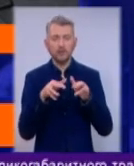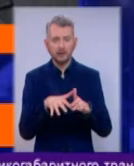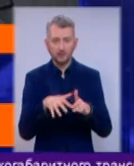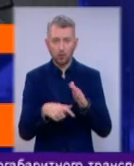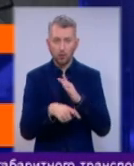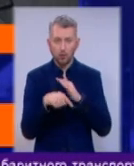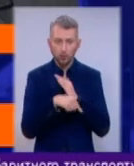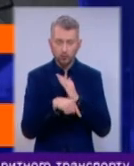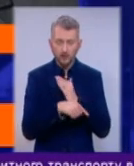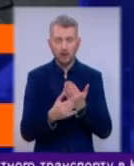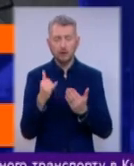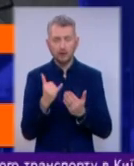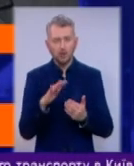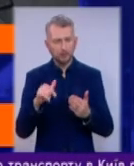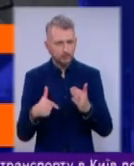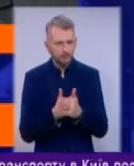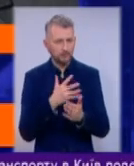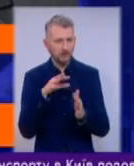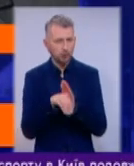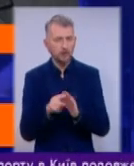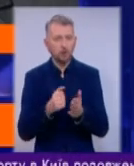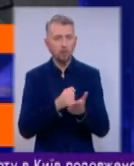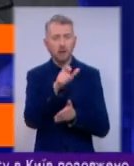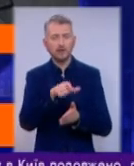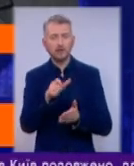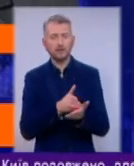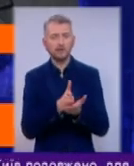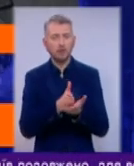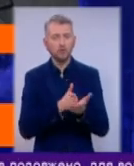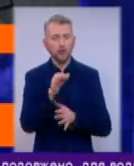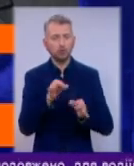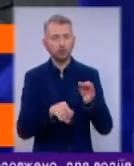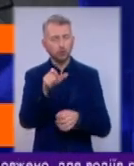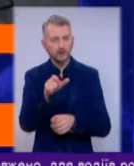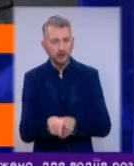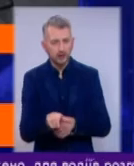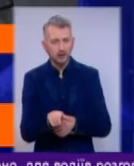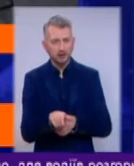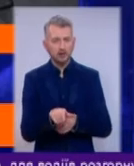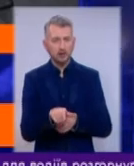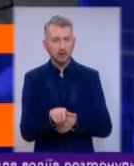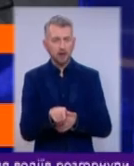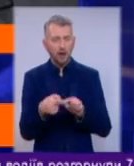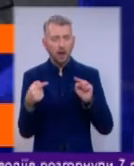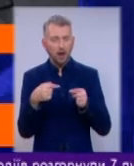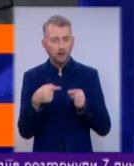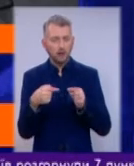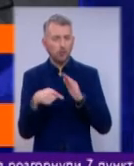і зараз, можливо, повідомити, щоб кандидати на посаду судді Вищого антикорупційного